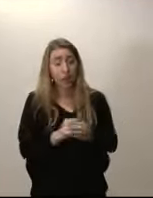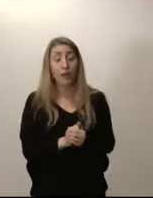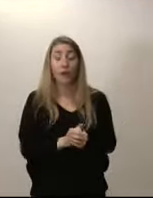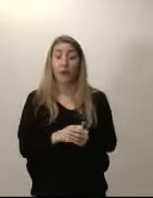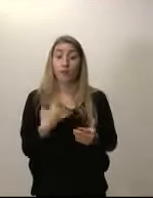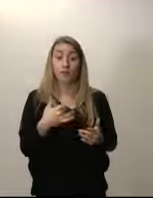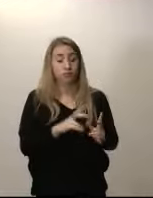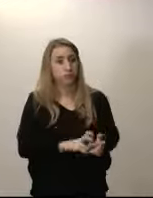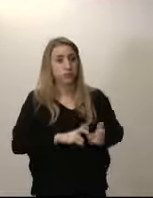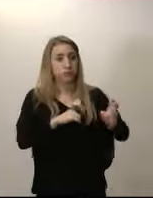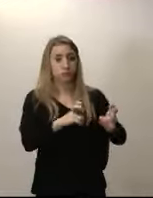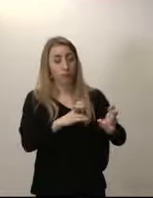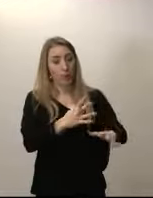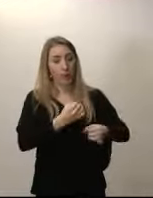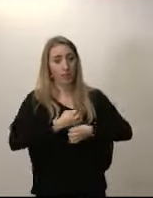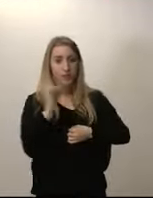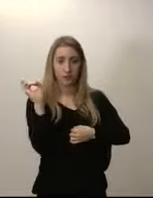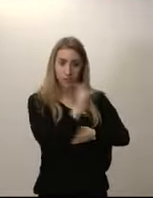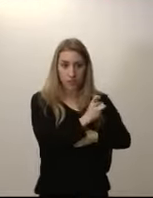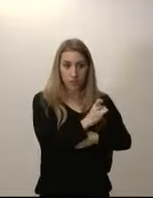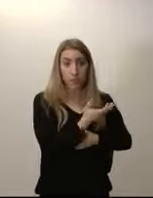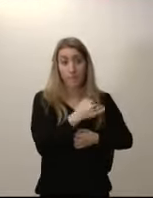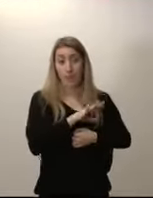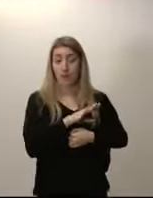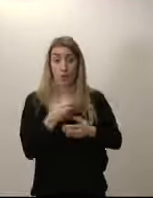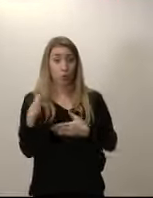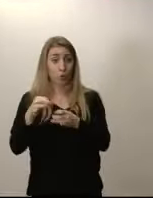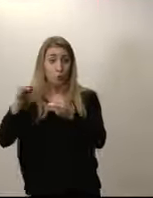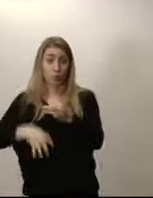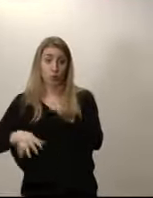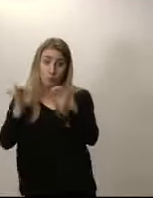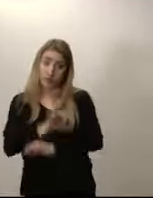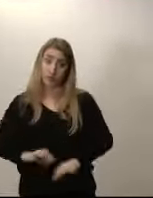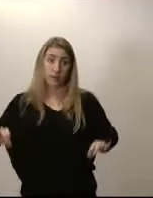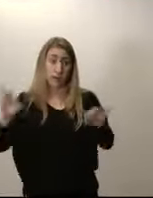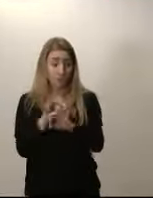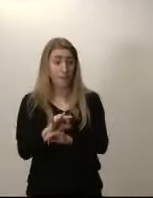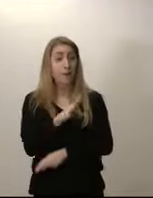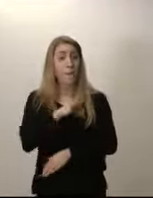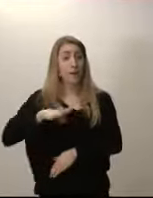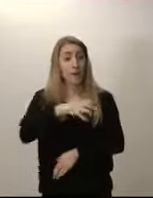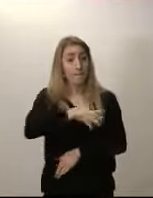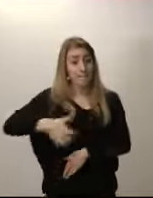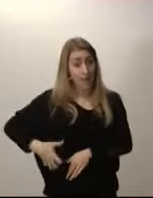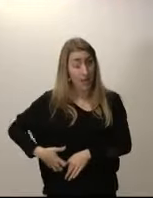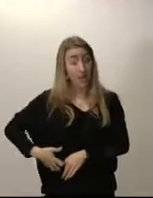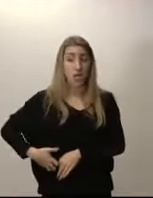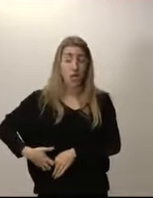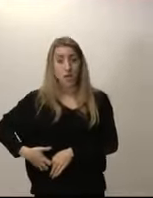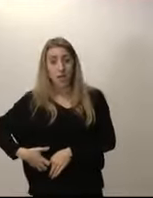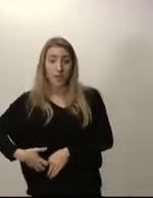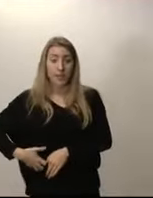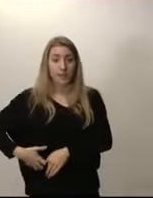cette augmentation des impôts, mais nous ne pouvions pas faire autrement. Ça, Madame Gromersch a mis beaucoup de temps à se décider à